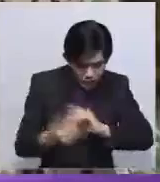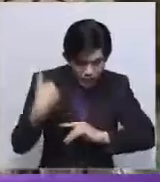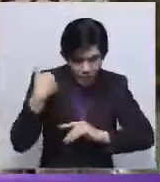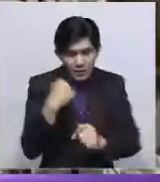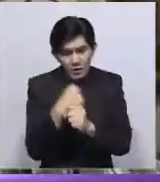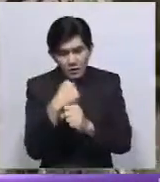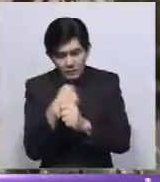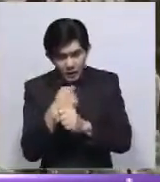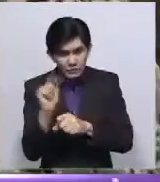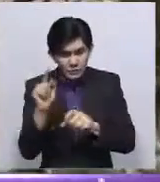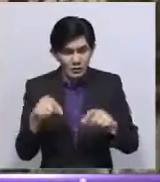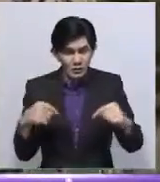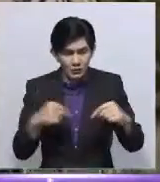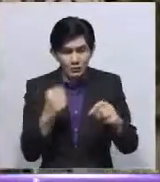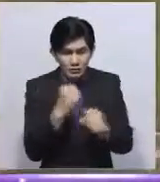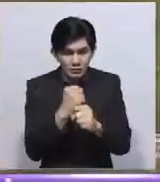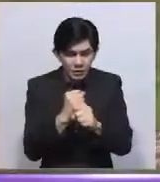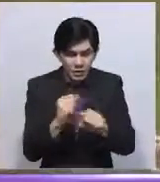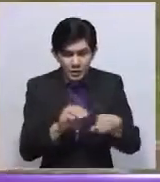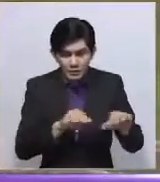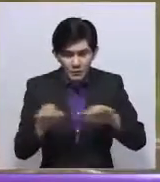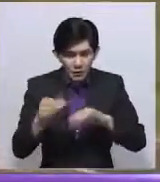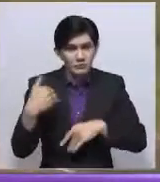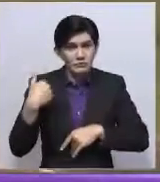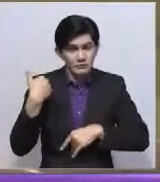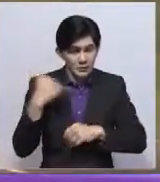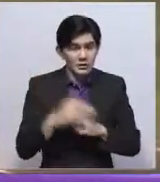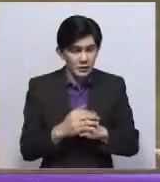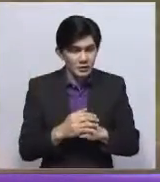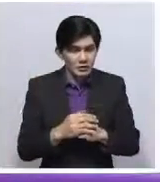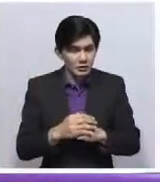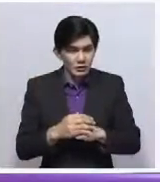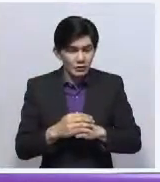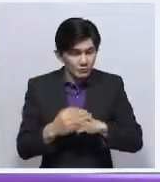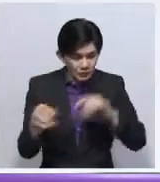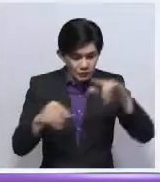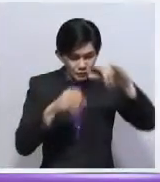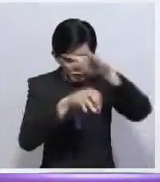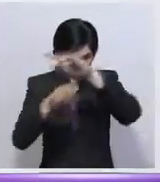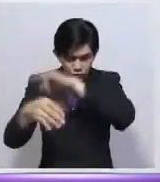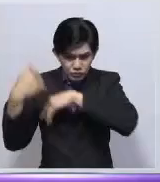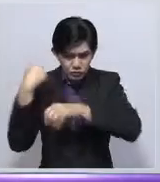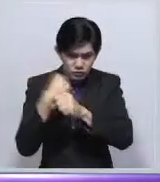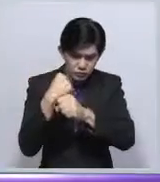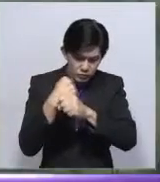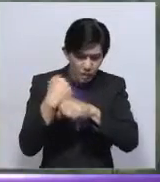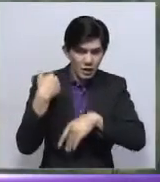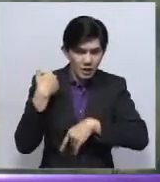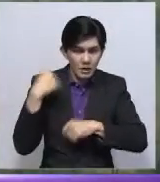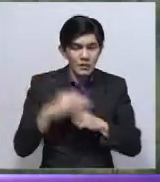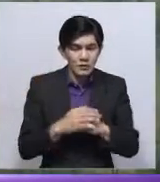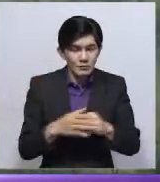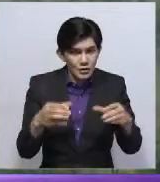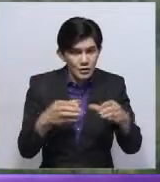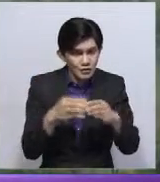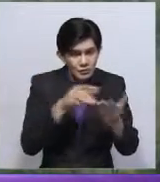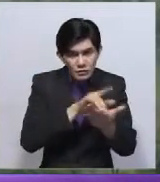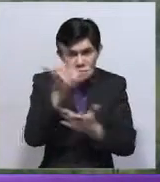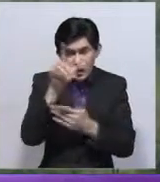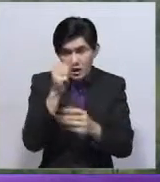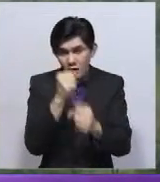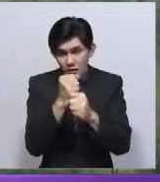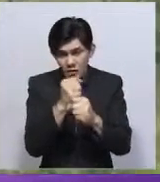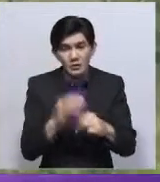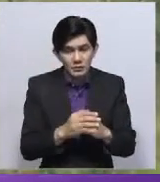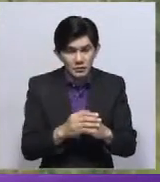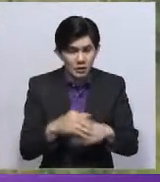คลื่อนที่ประกอบการยิงการโจมตีทางอากาศการสนับสนุนทางอากาศใกล้ชิดการยึดเคลื่อนที่ทางอากาศ